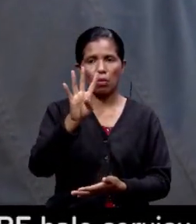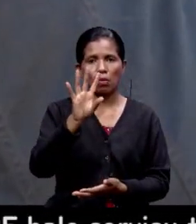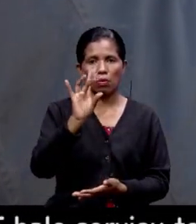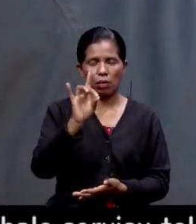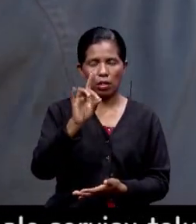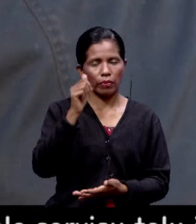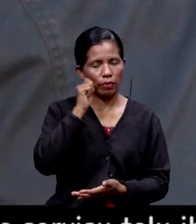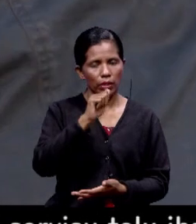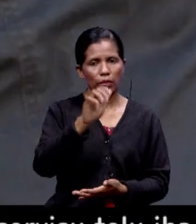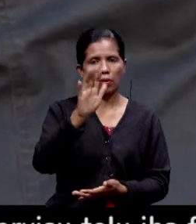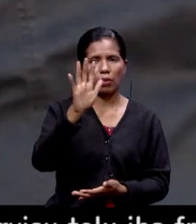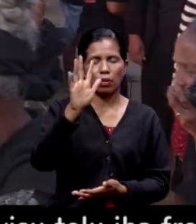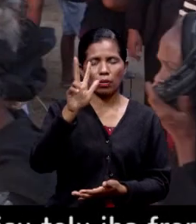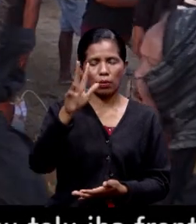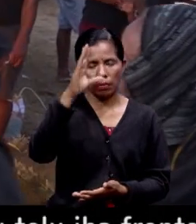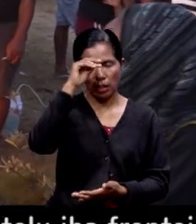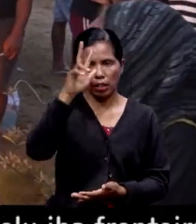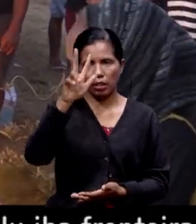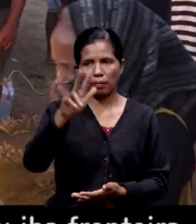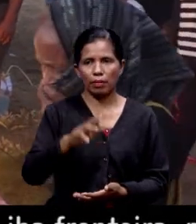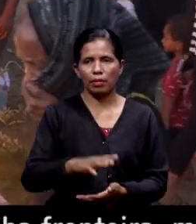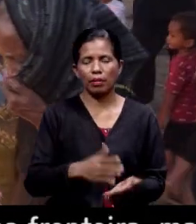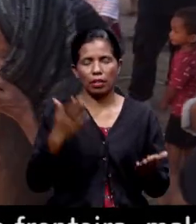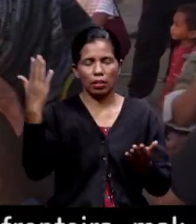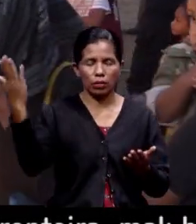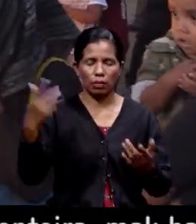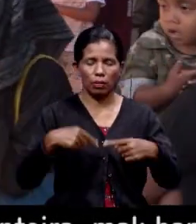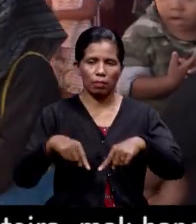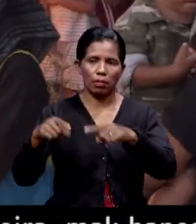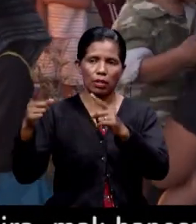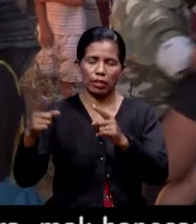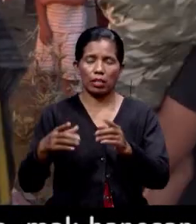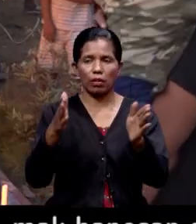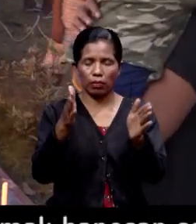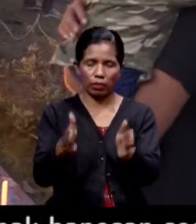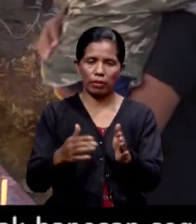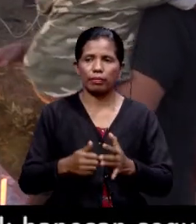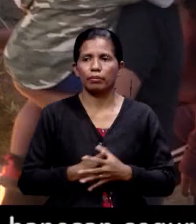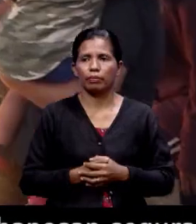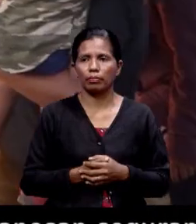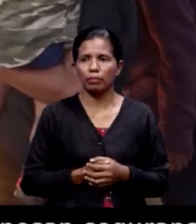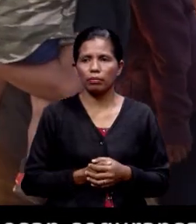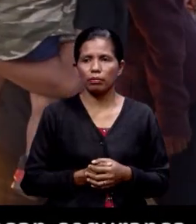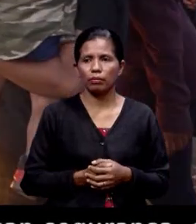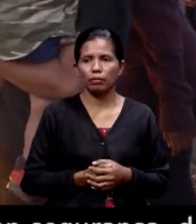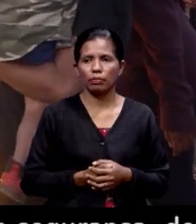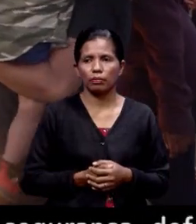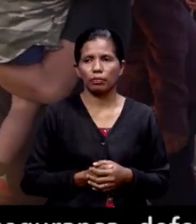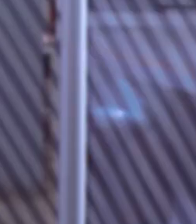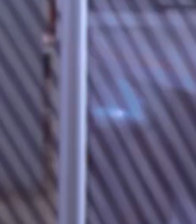semana ne mate bian halotona iha ne uma oin iha aldea Lelaus. Abraham Amaral, Antonio Correa,